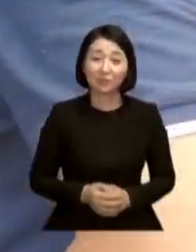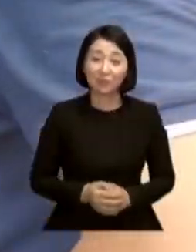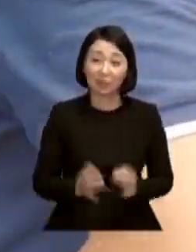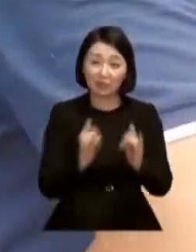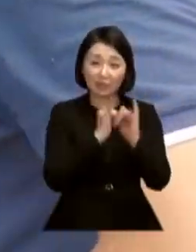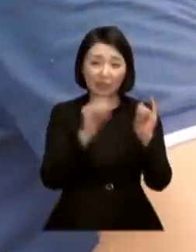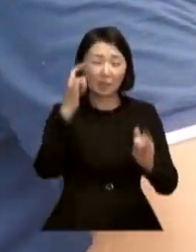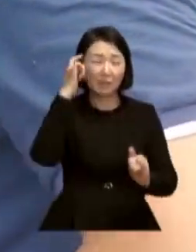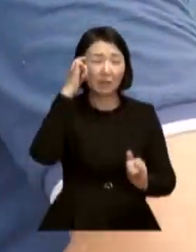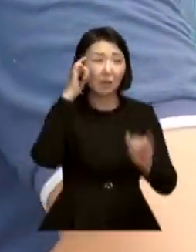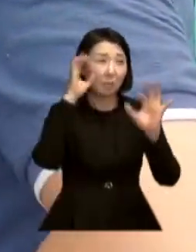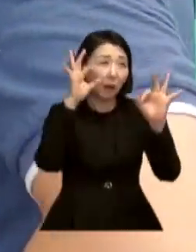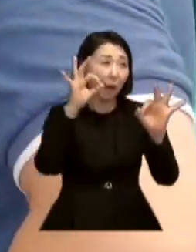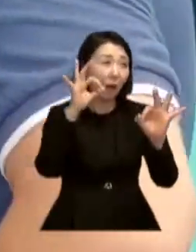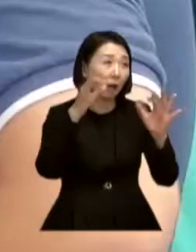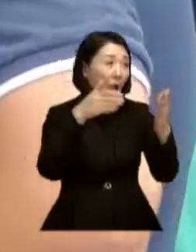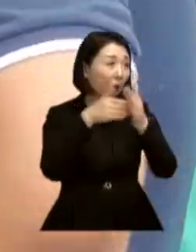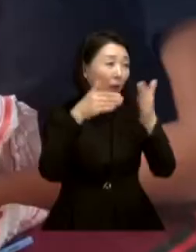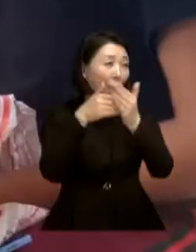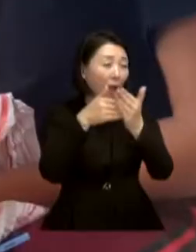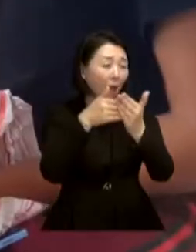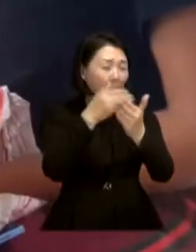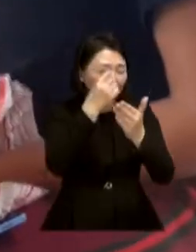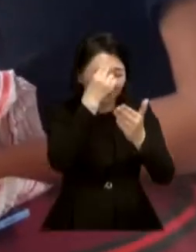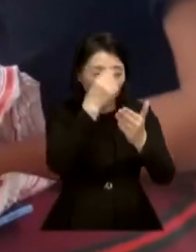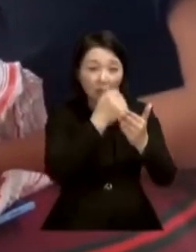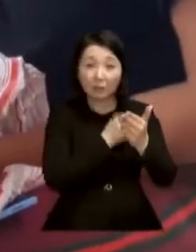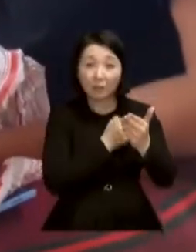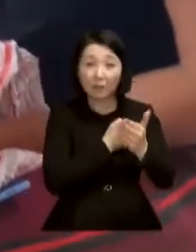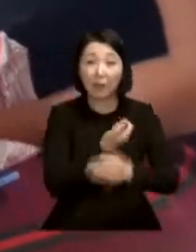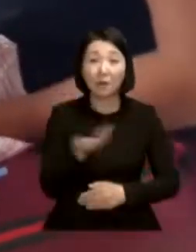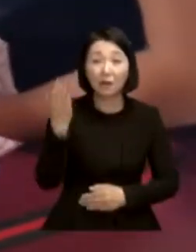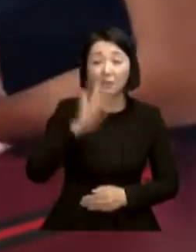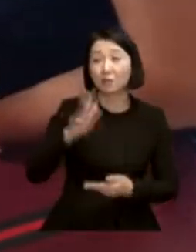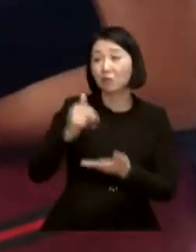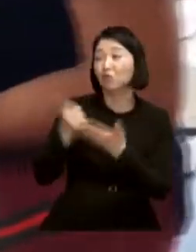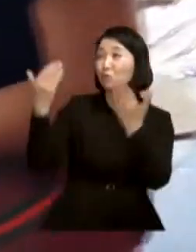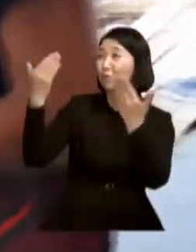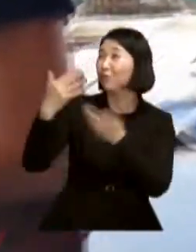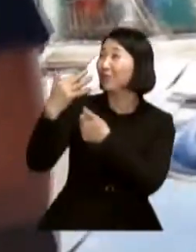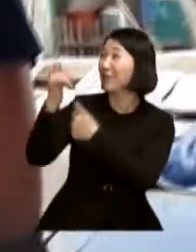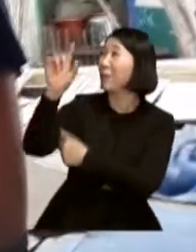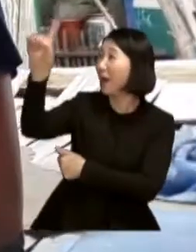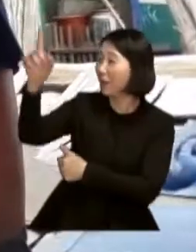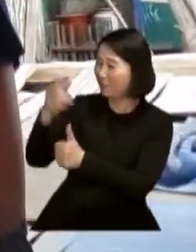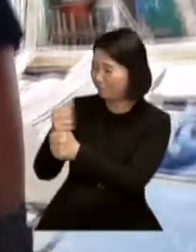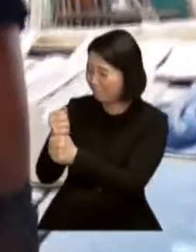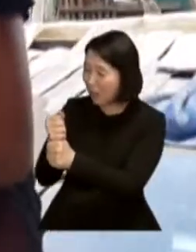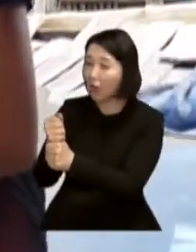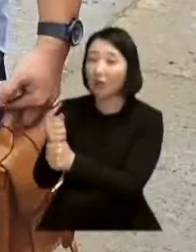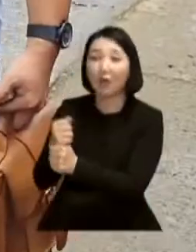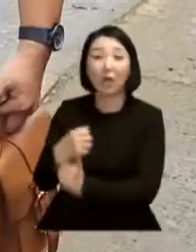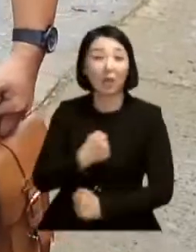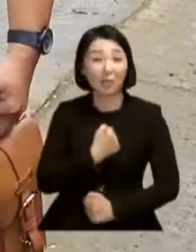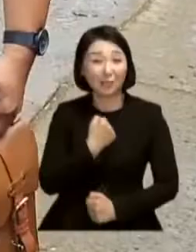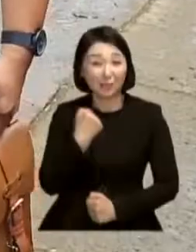인간의 생각으로는 막막하지만 오직 주님 주신 사명 그 하나만을 붙들고 헌신하는 그 순종 속에